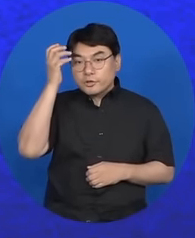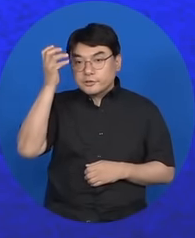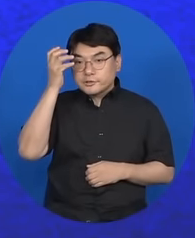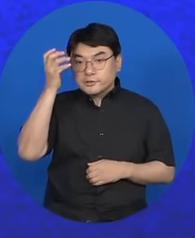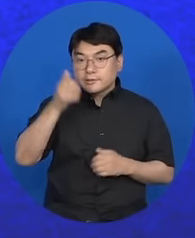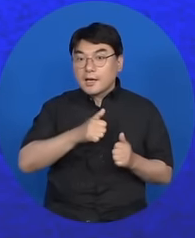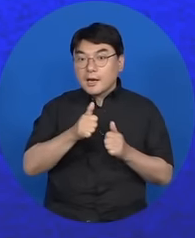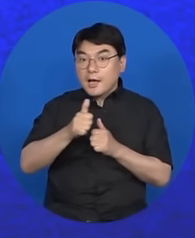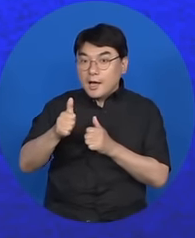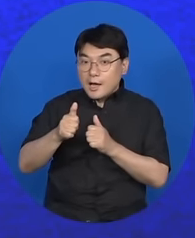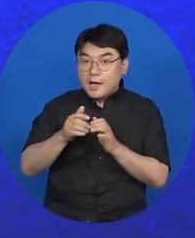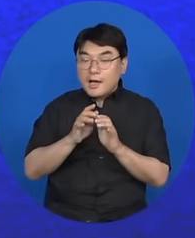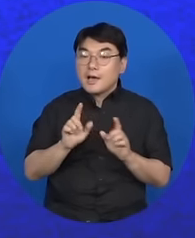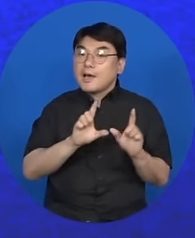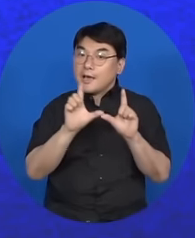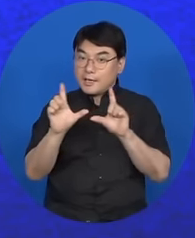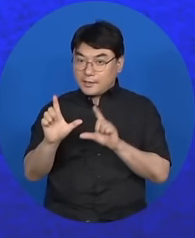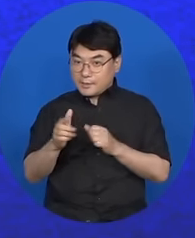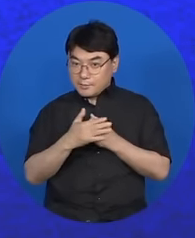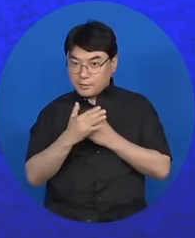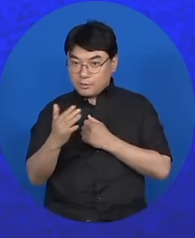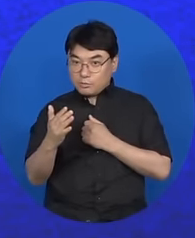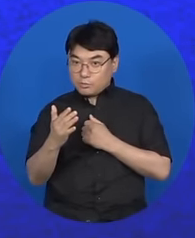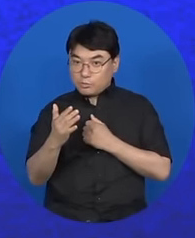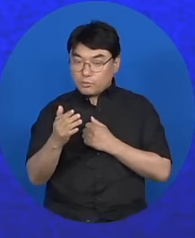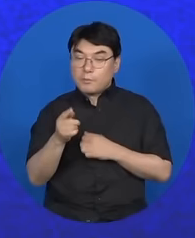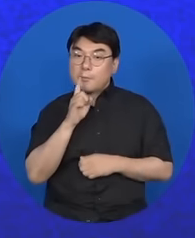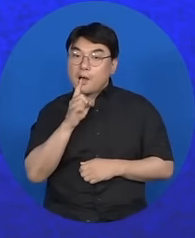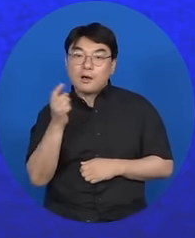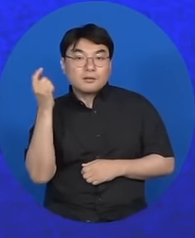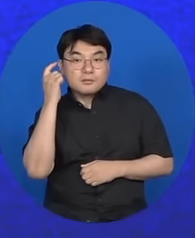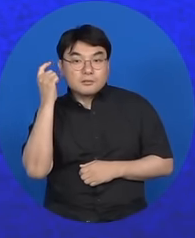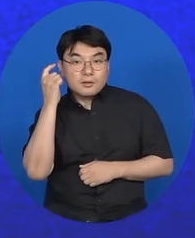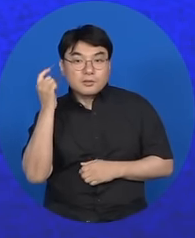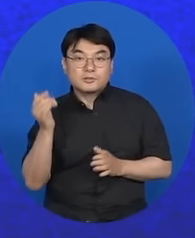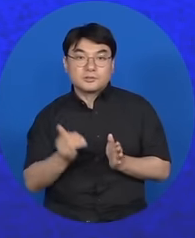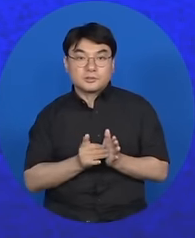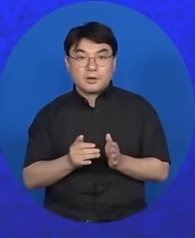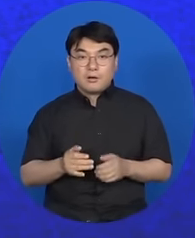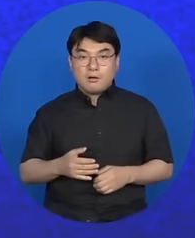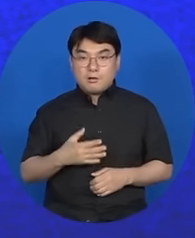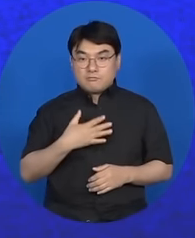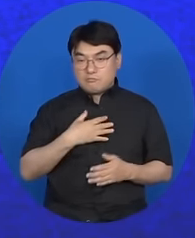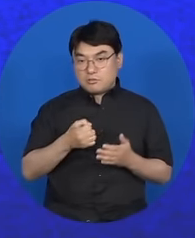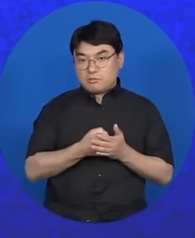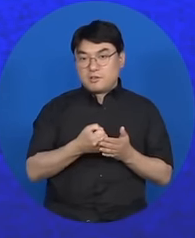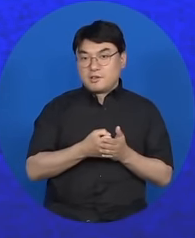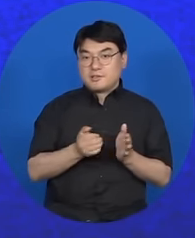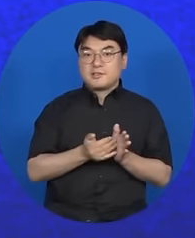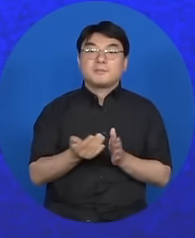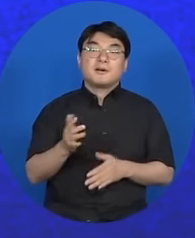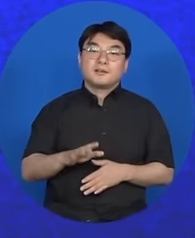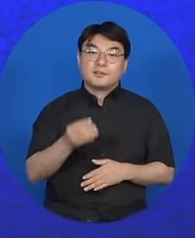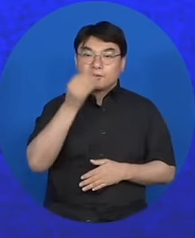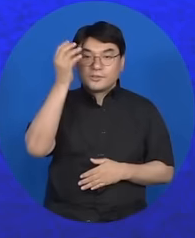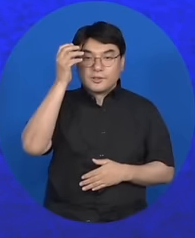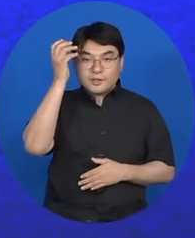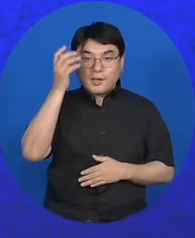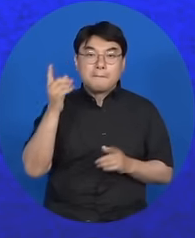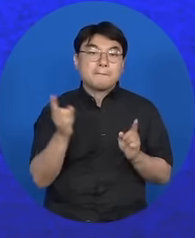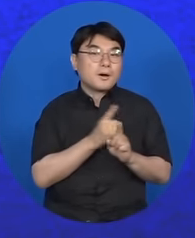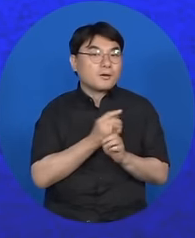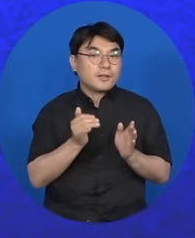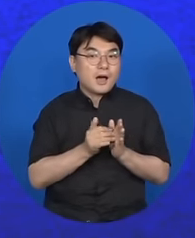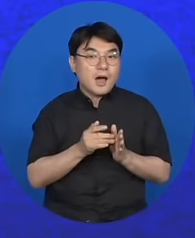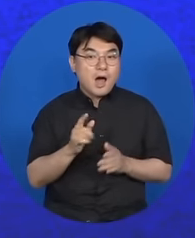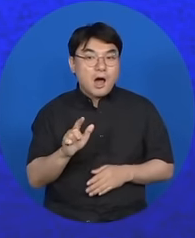때문이다 라고 하는 분들을 제가 들었습니다. 내가 이렇게 정했지만 성령께서 이걸 바꾸셨다 이거예요. 하루 만에